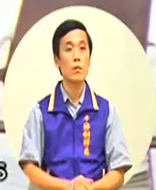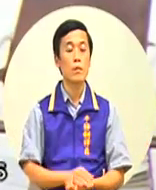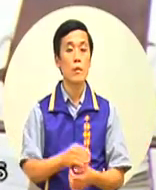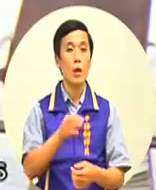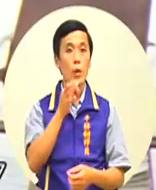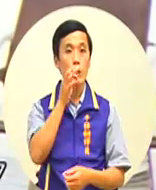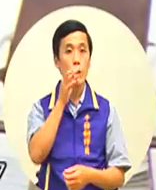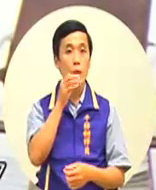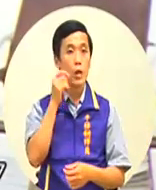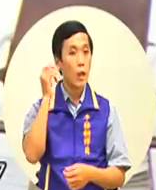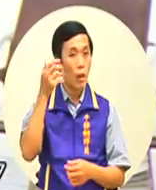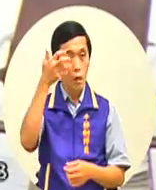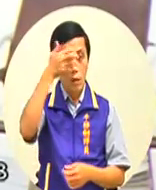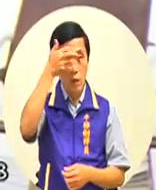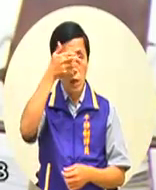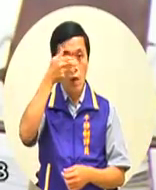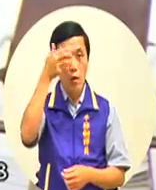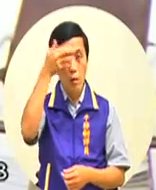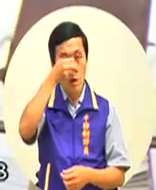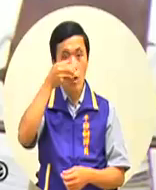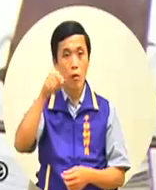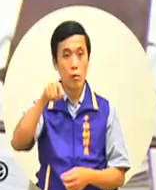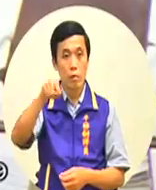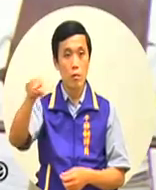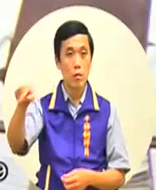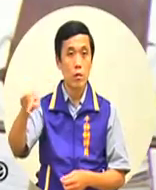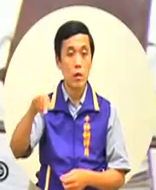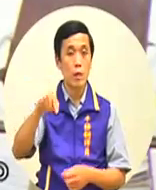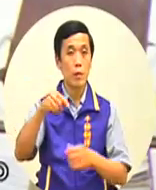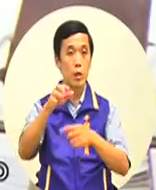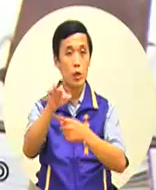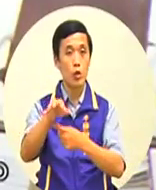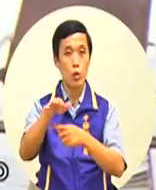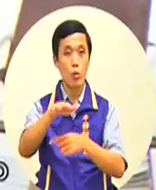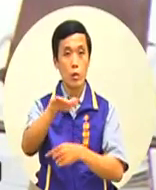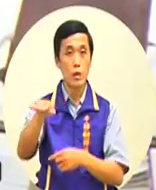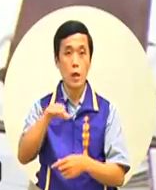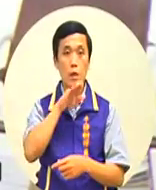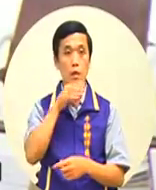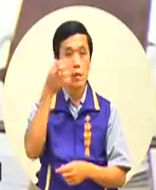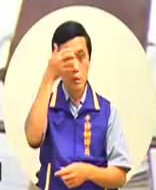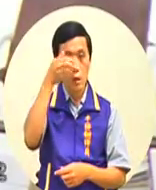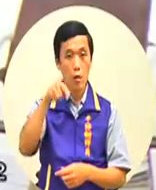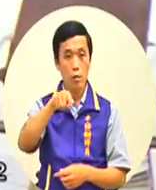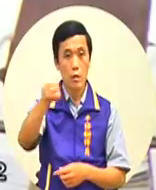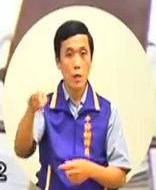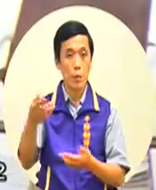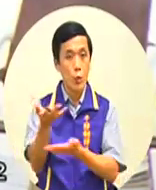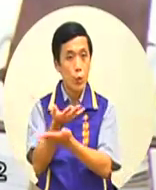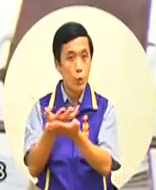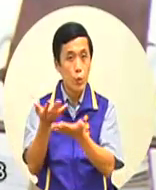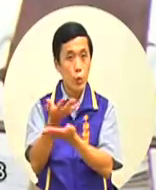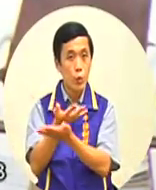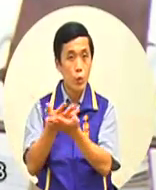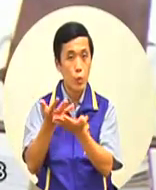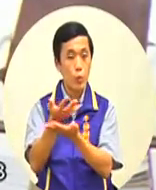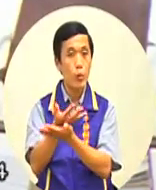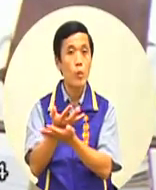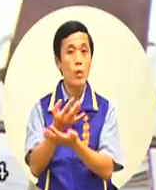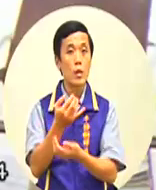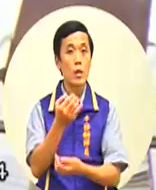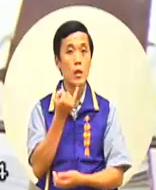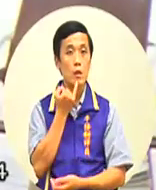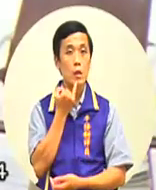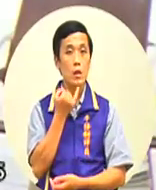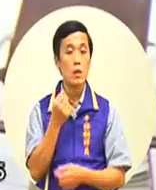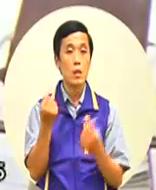火族现在是这个农场，也是我们长辈交流，也是一种它的媒介有当时啊，住